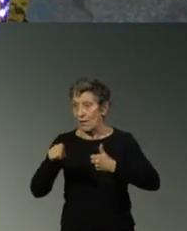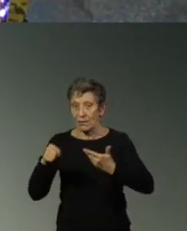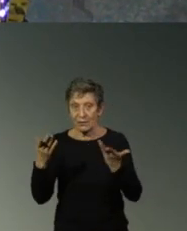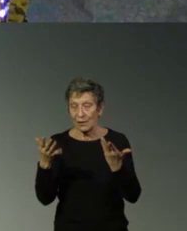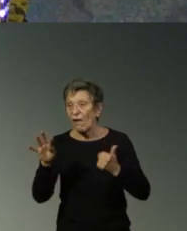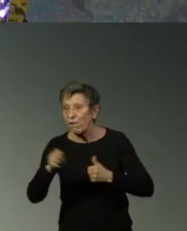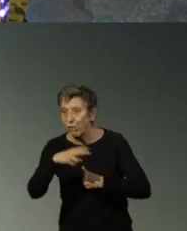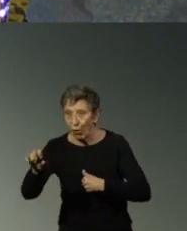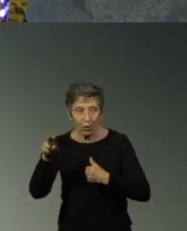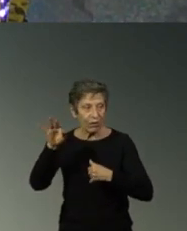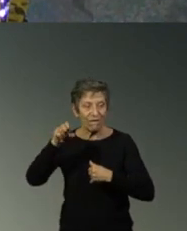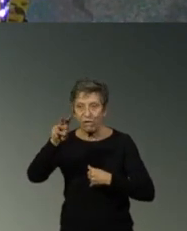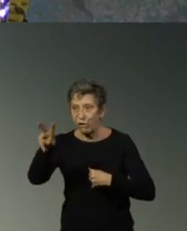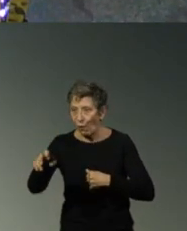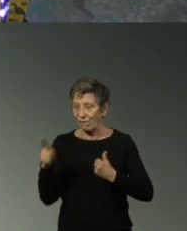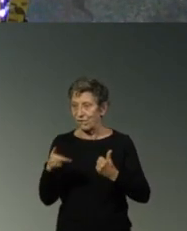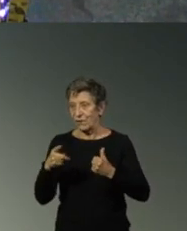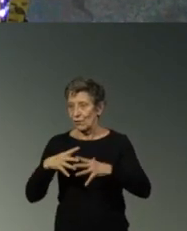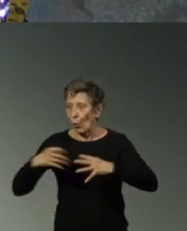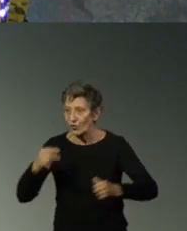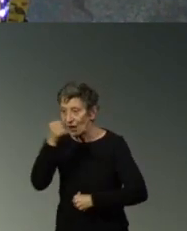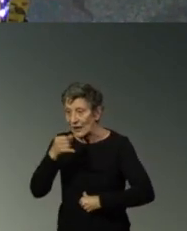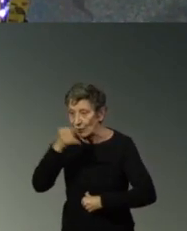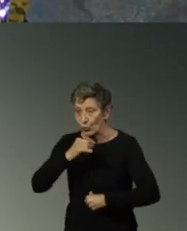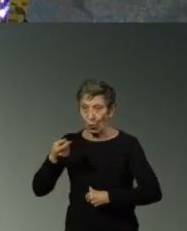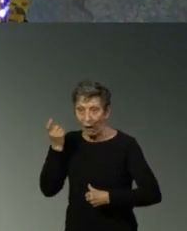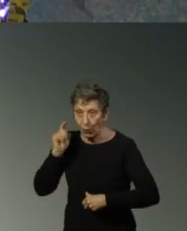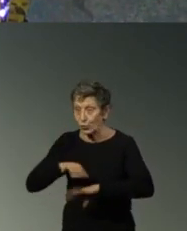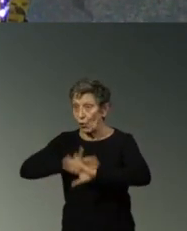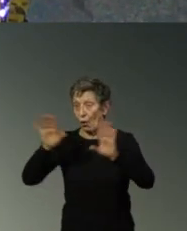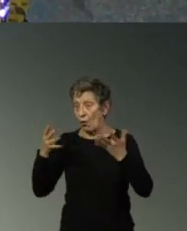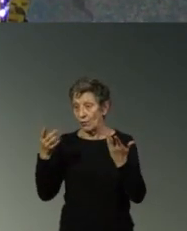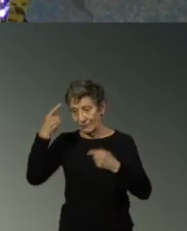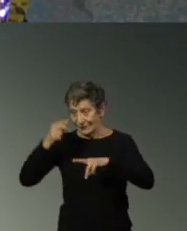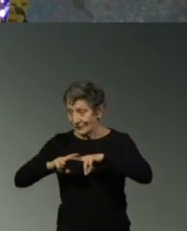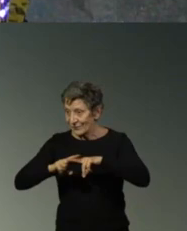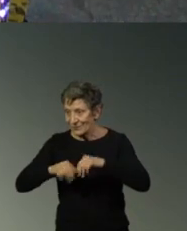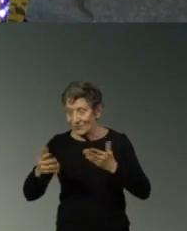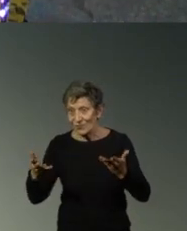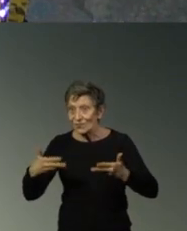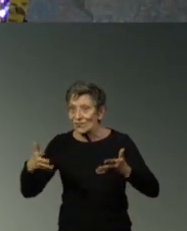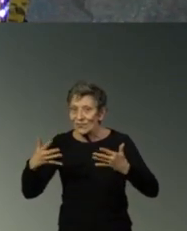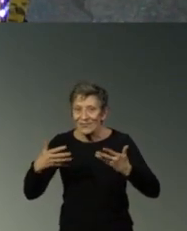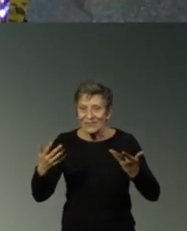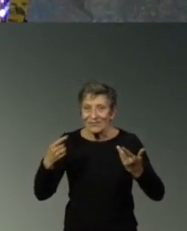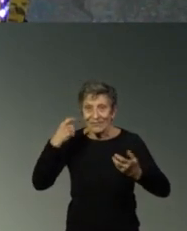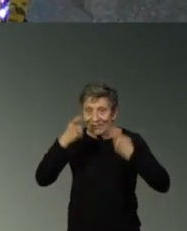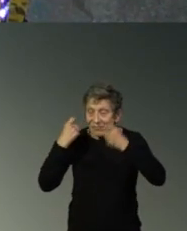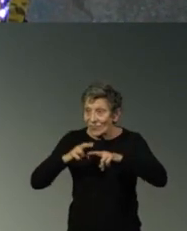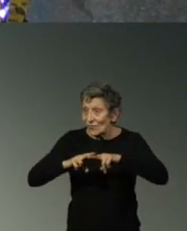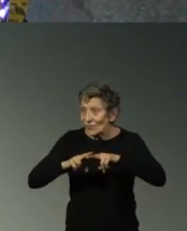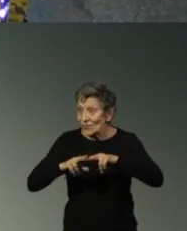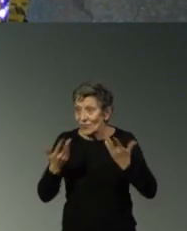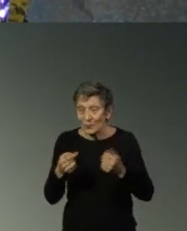fauve, gibier, grossier, idiot, inconscient, inné, instinctif, involontaire, irréfléchi, latent,